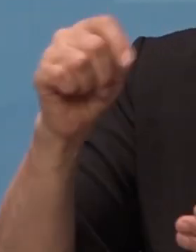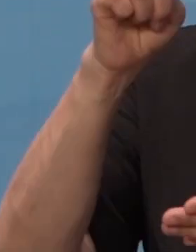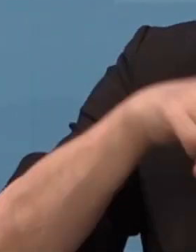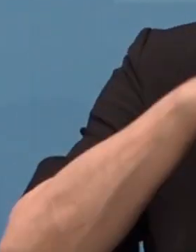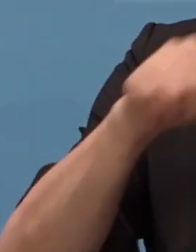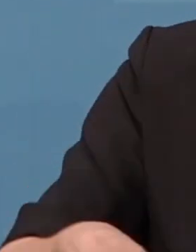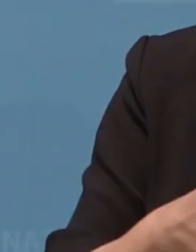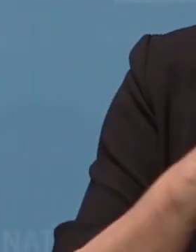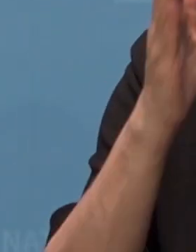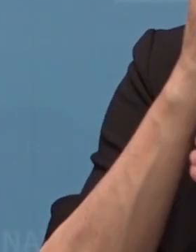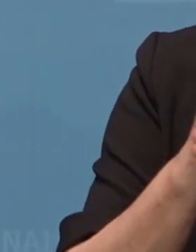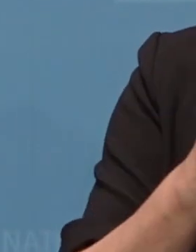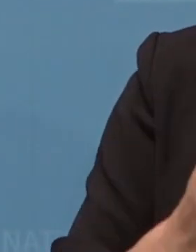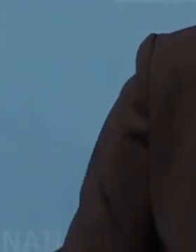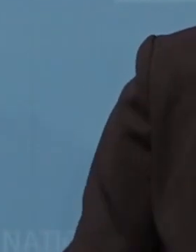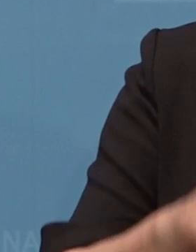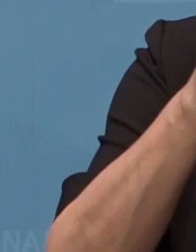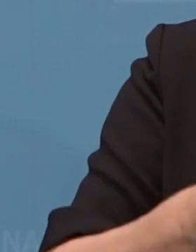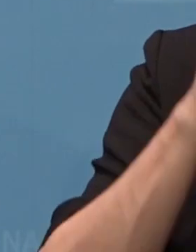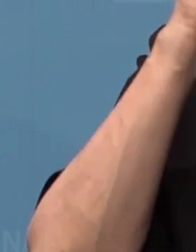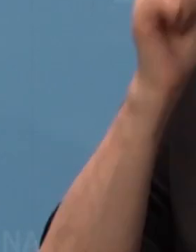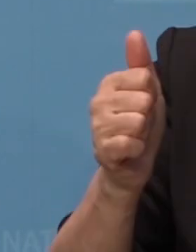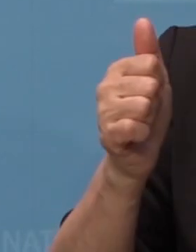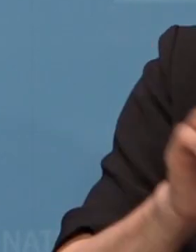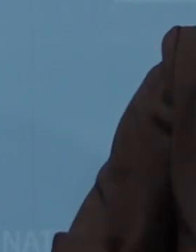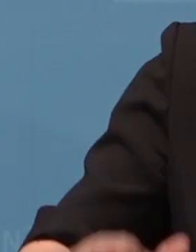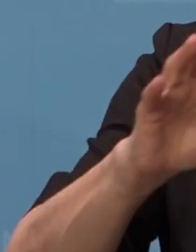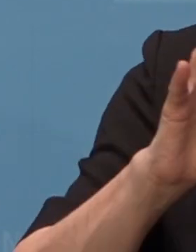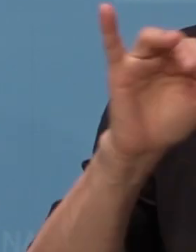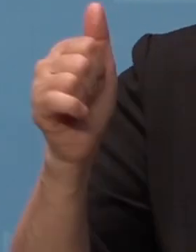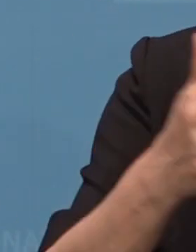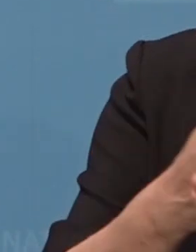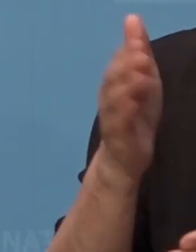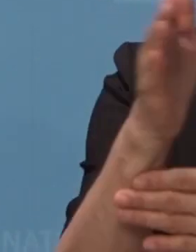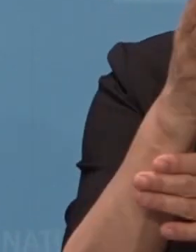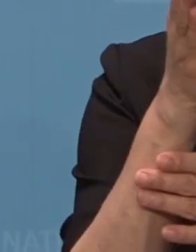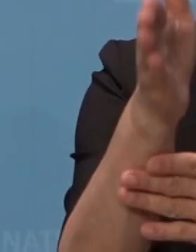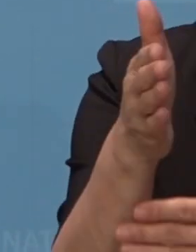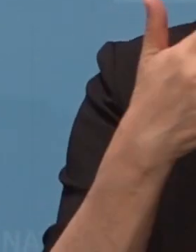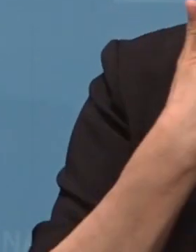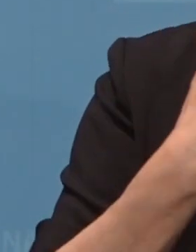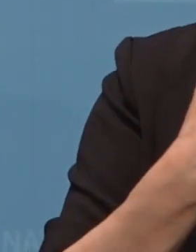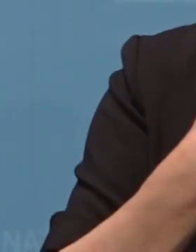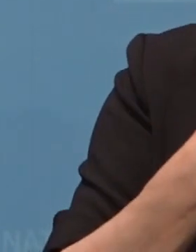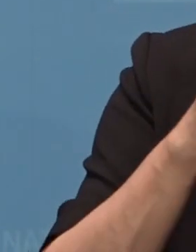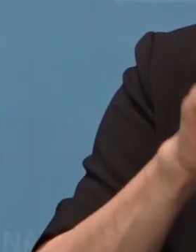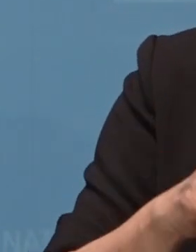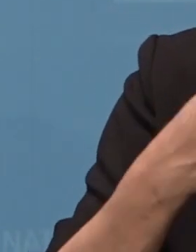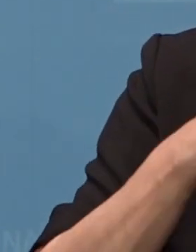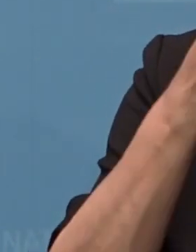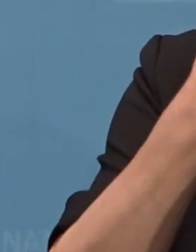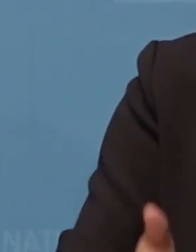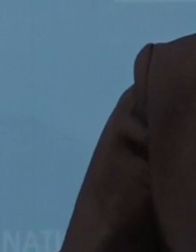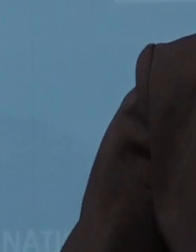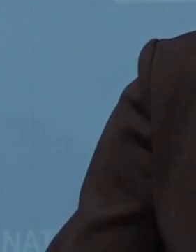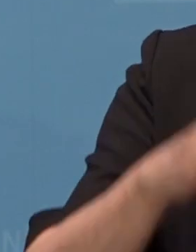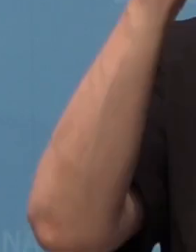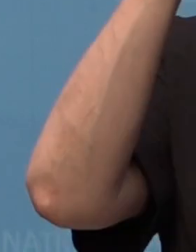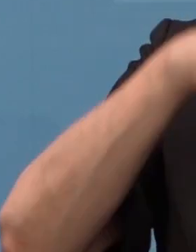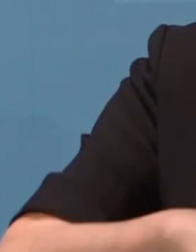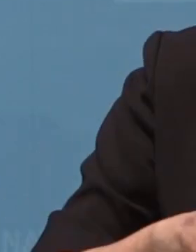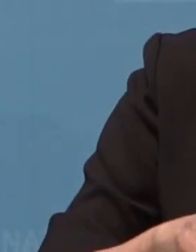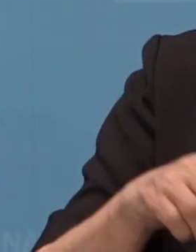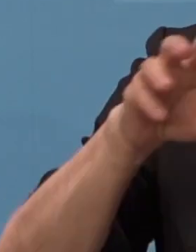배상을 준비하고 있습니다. 윤석열 대통령은 우리 국민과 수산업계의 불안을 알고는 있습니까? 그저